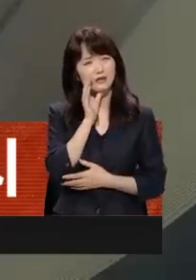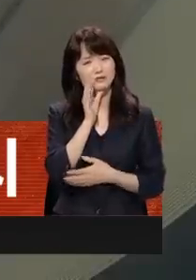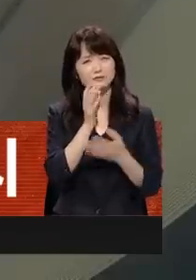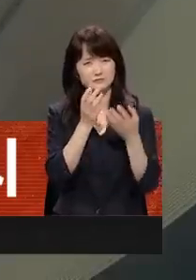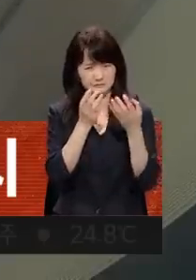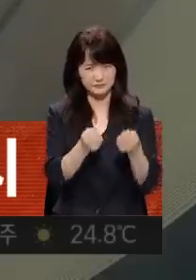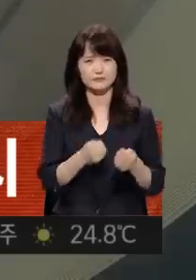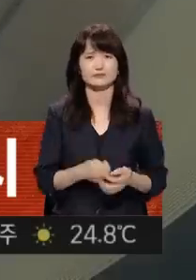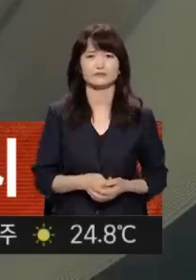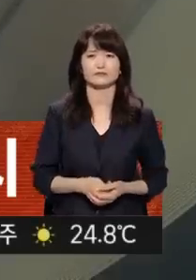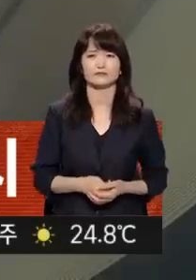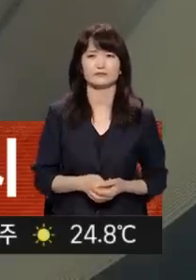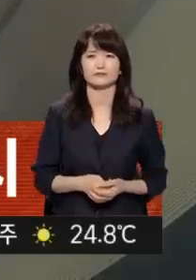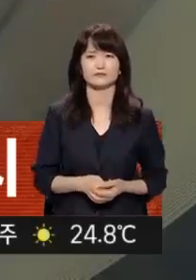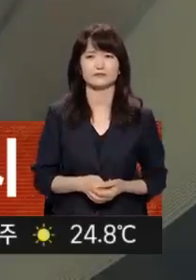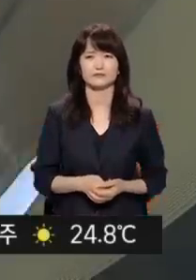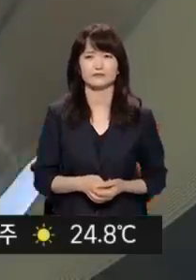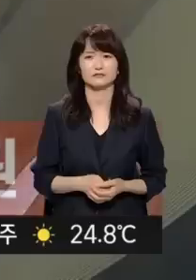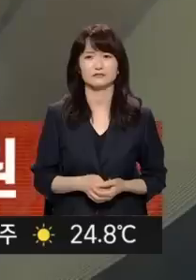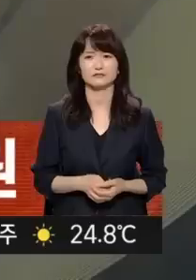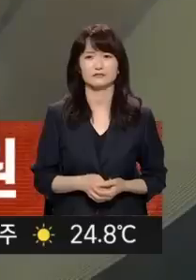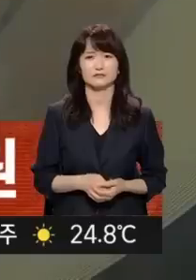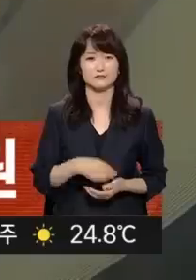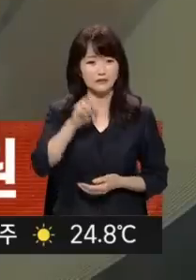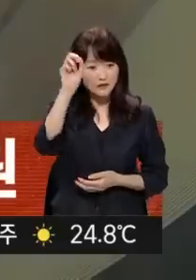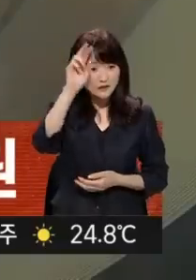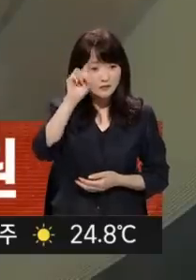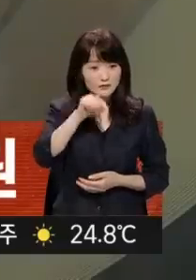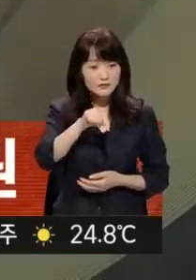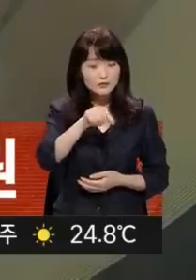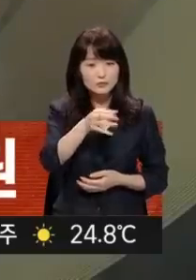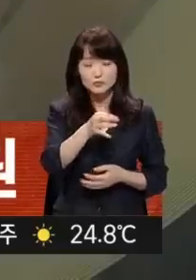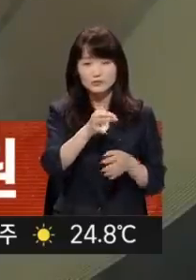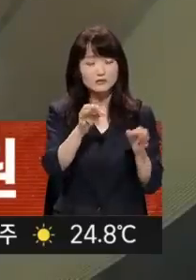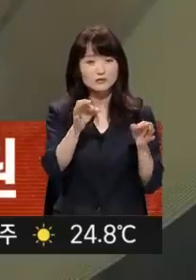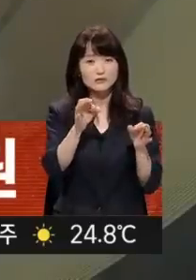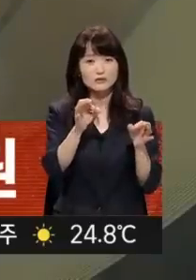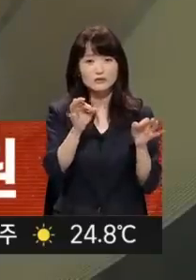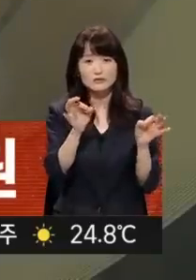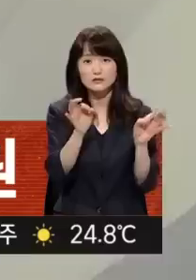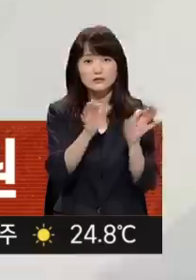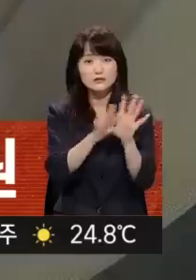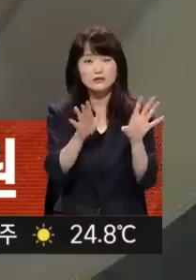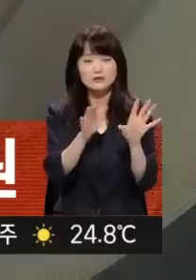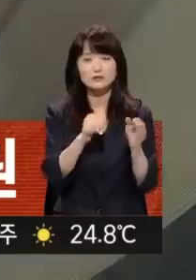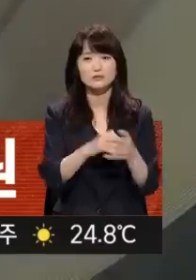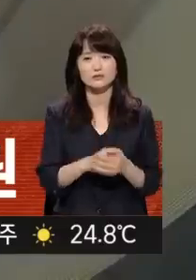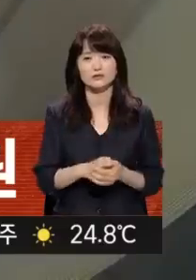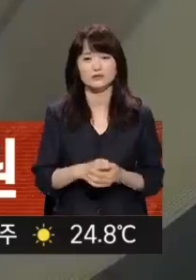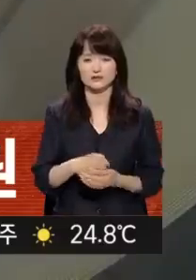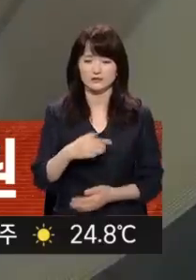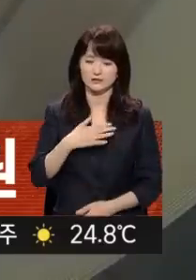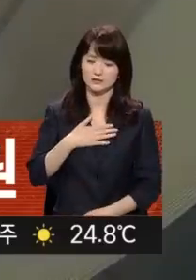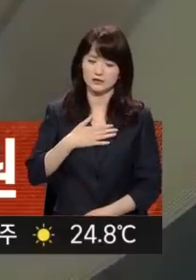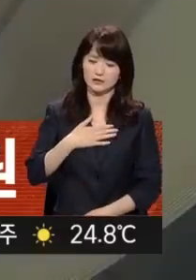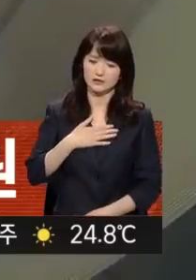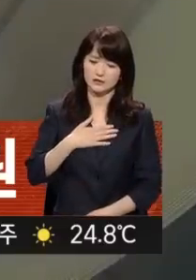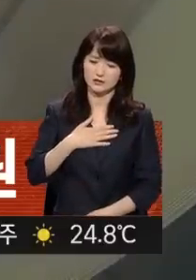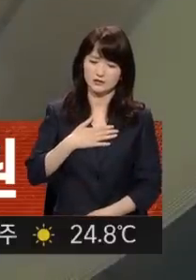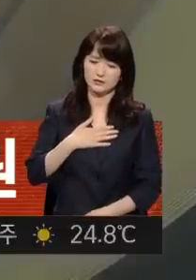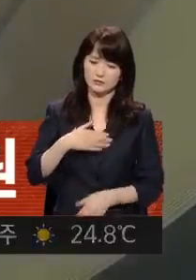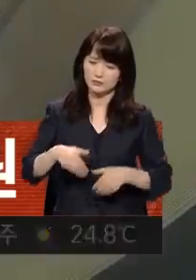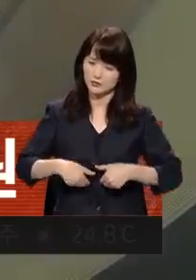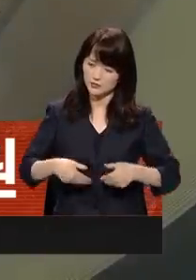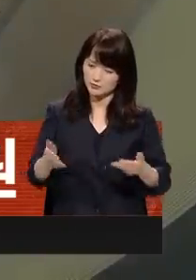분들인데 얼떨결에 이런 일을 다 하고 나면 본인에 대해서 자책을 해요 아 내가 쓸모없는 인간이 됐나 이런 그 선택을